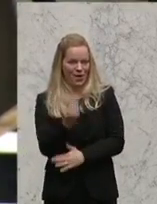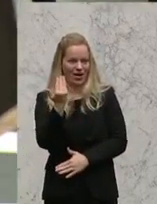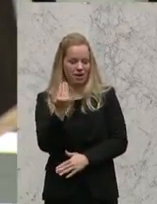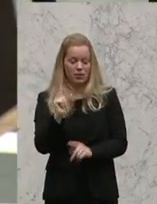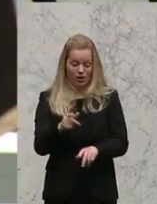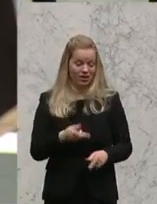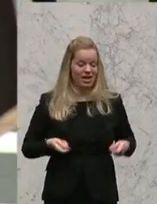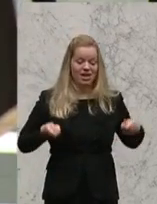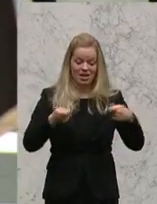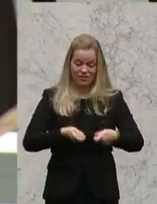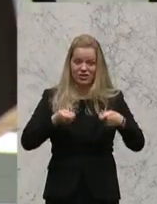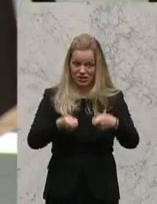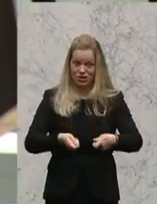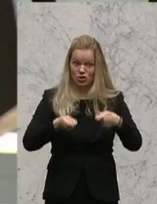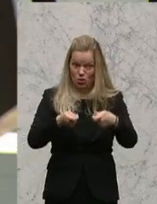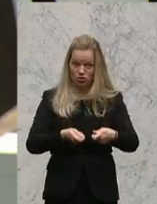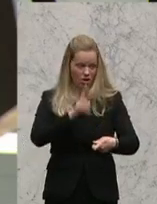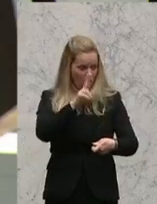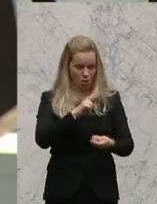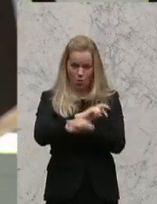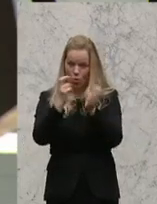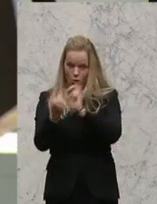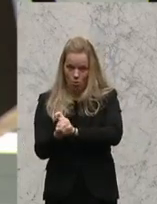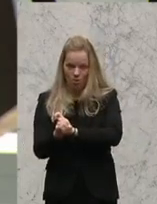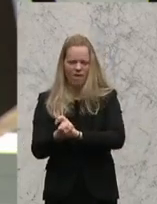kommt volkswirtschaftlich betrachtet